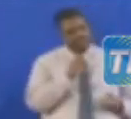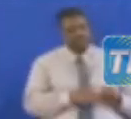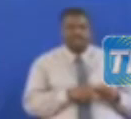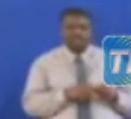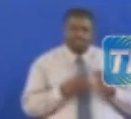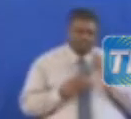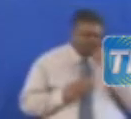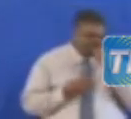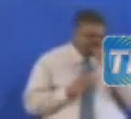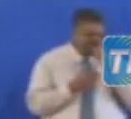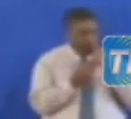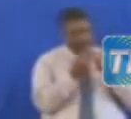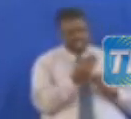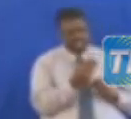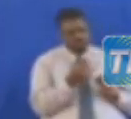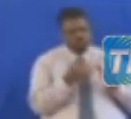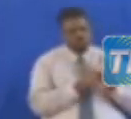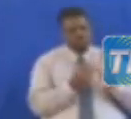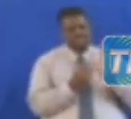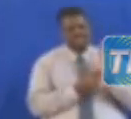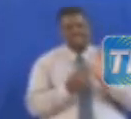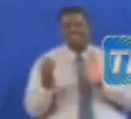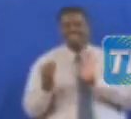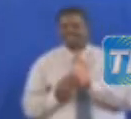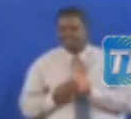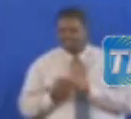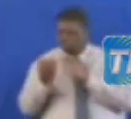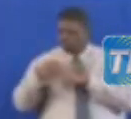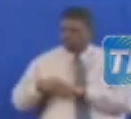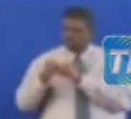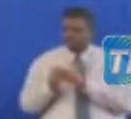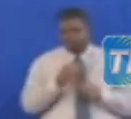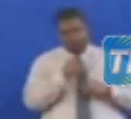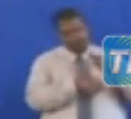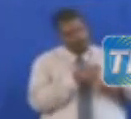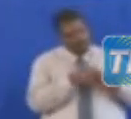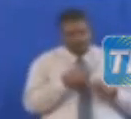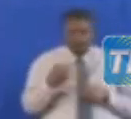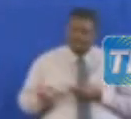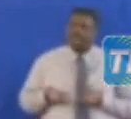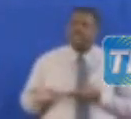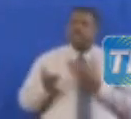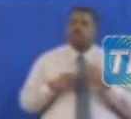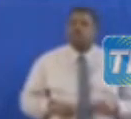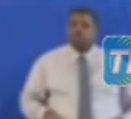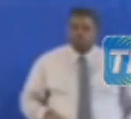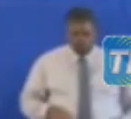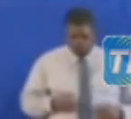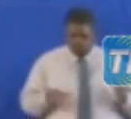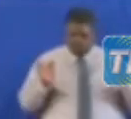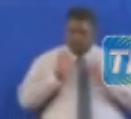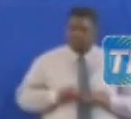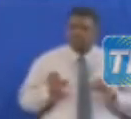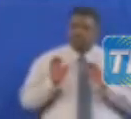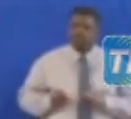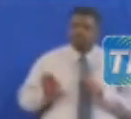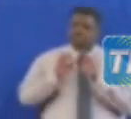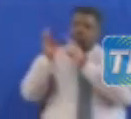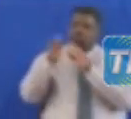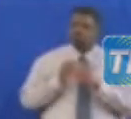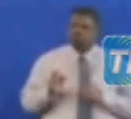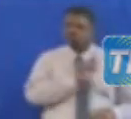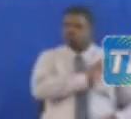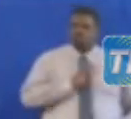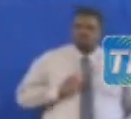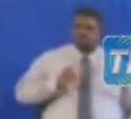takriban shilingi bilioni 3.96 ili kutekeleza miradi ya maendeleo. Tutakamilisha maboresho ya muundo wa bodi